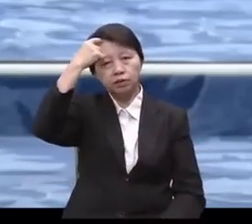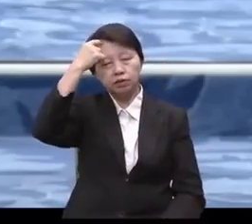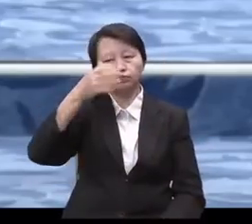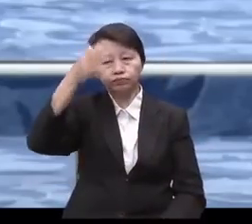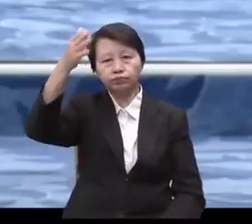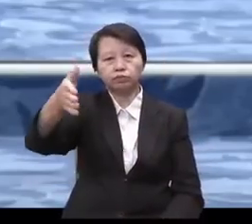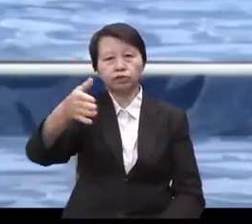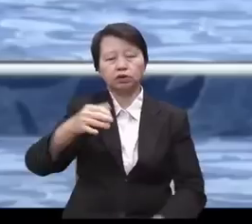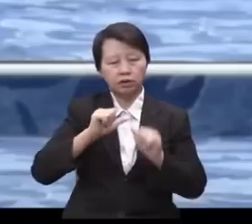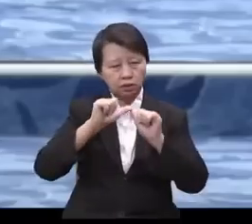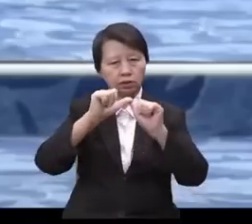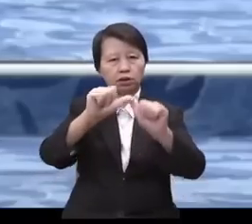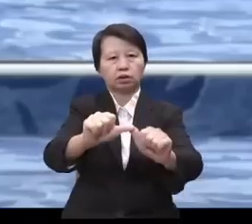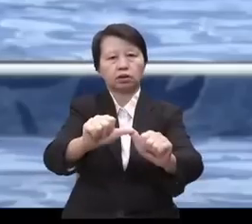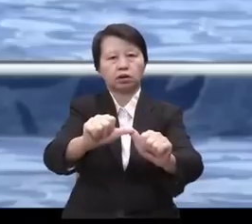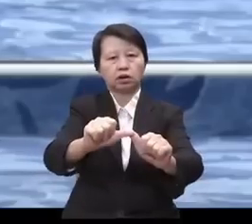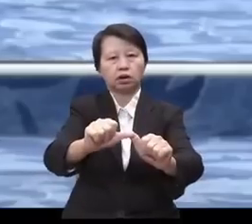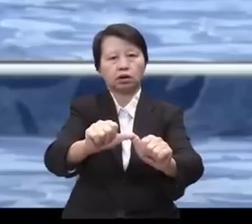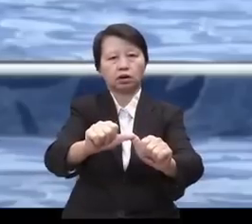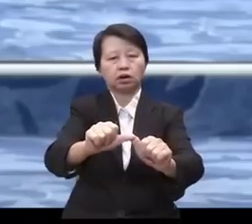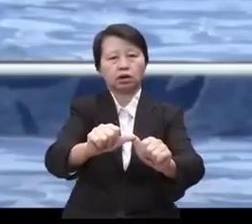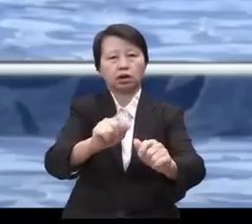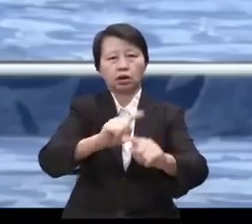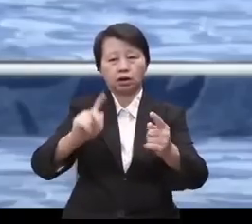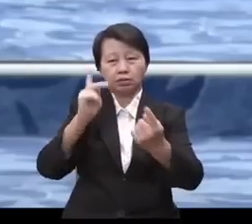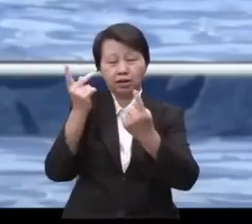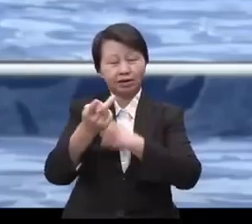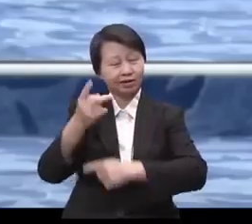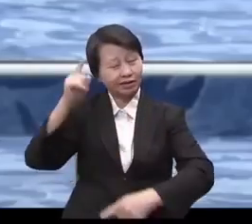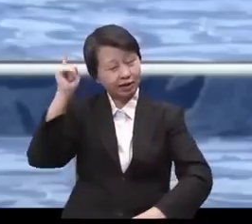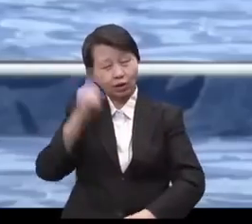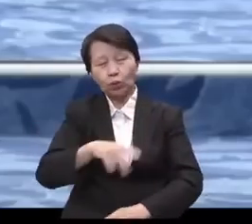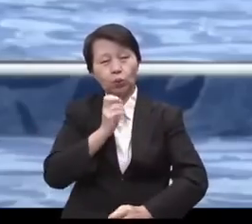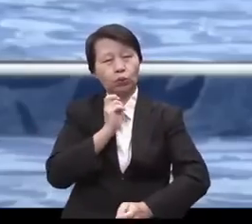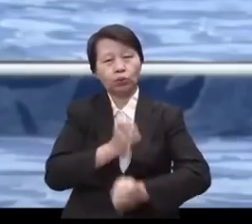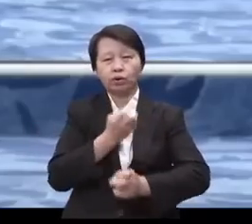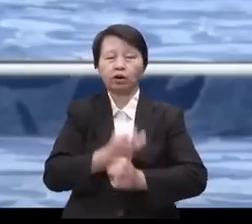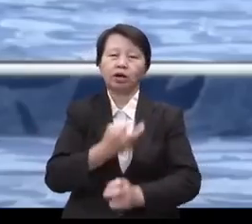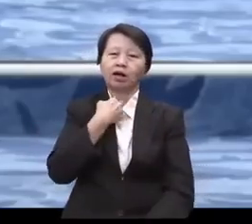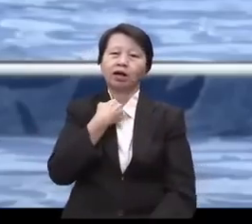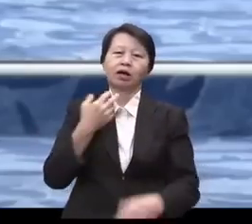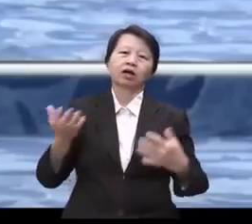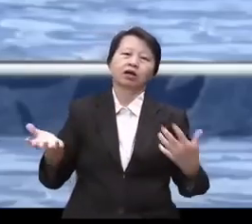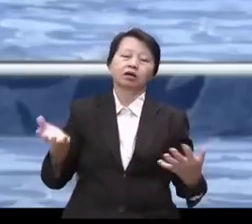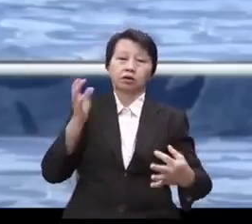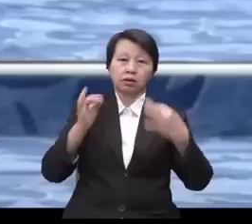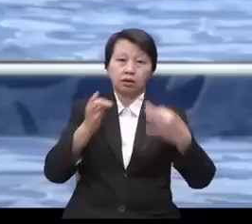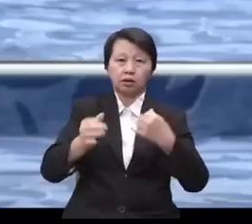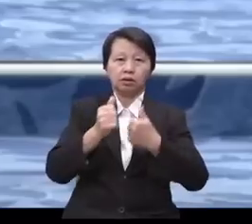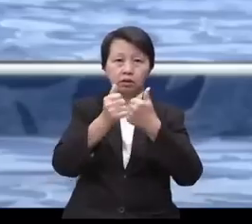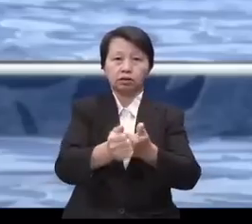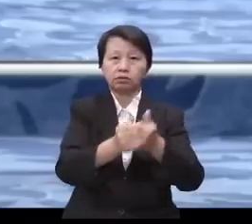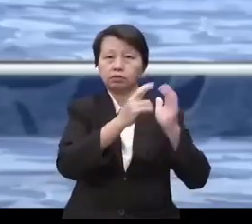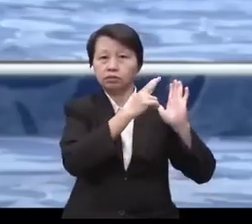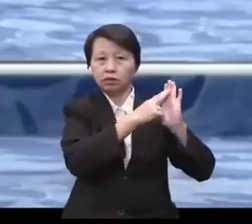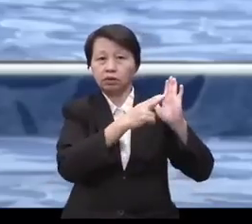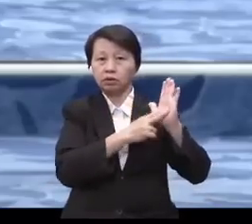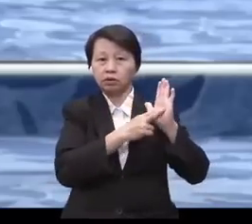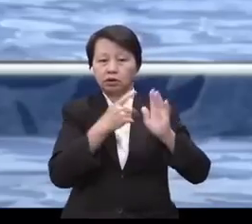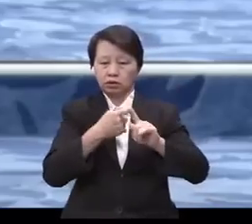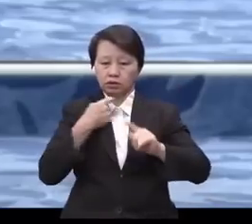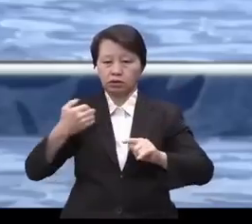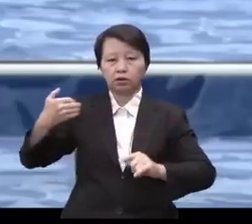akan dikekalkan, melainkan keadaan yang sangat terdesak yang sudah menjadi, kalau ikut perundangannya dari